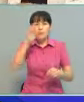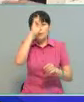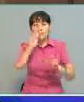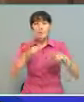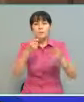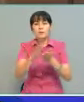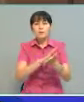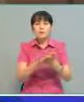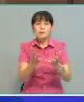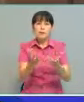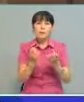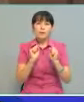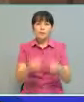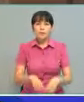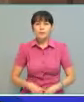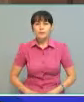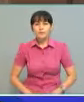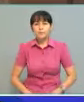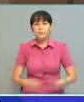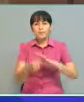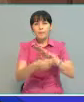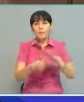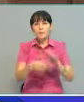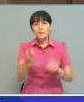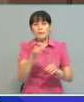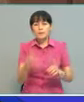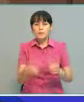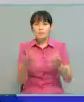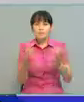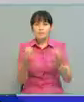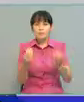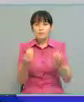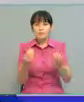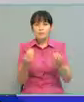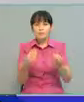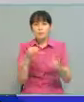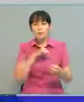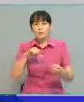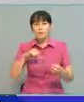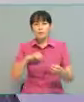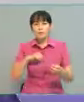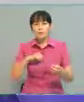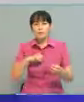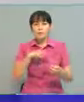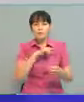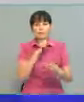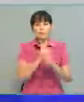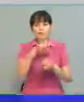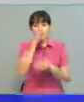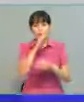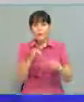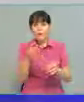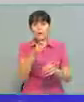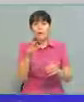берілетін грантқа қол жеткізе алады. Жұмыссыз азаматтар жаңағыдай өзін-өзі қамти алмай отқан адамдарға